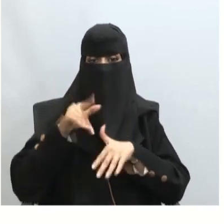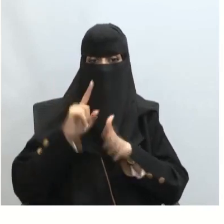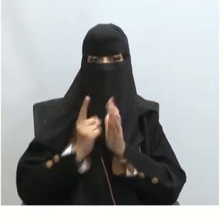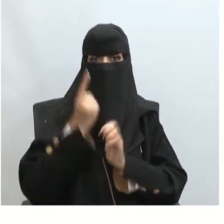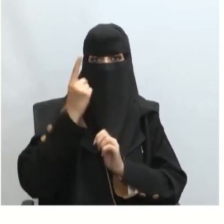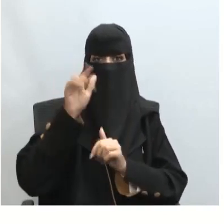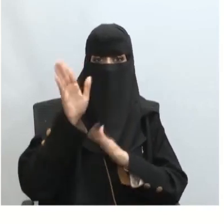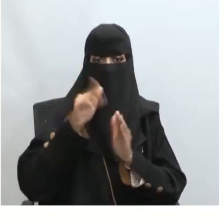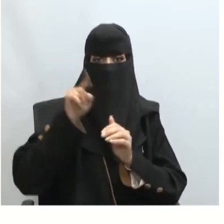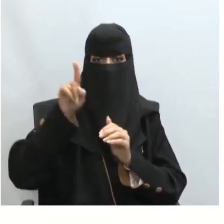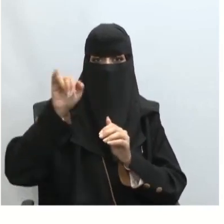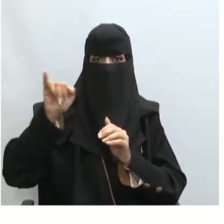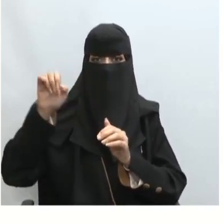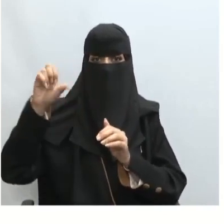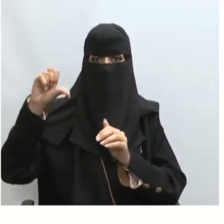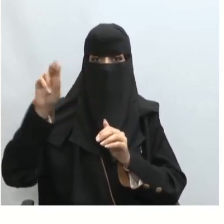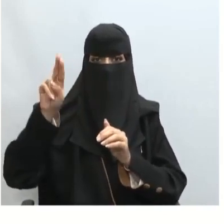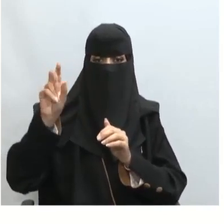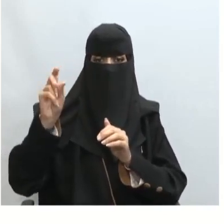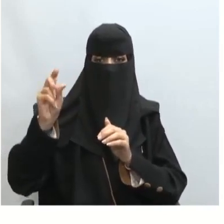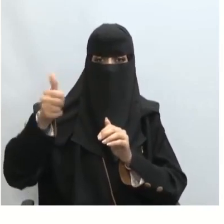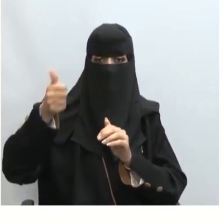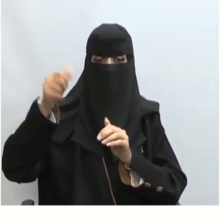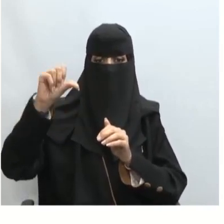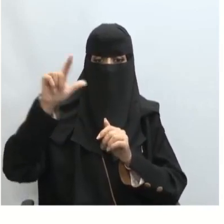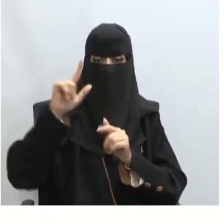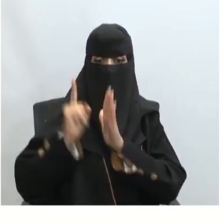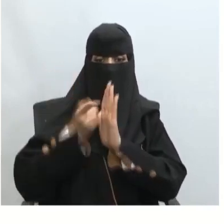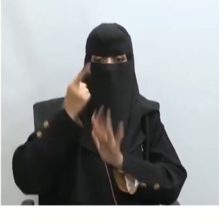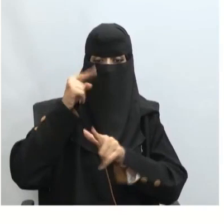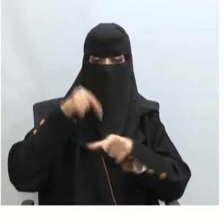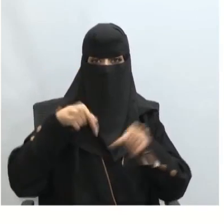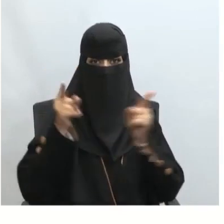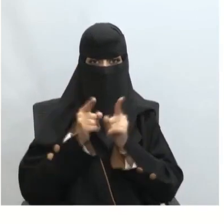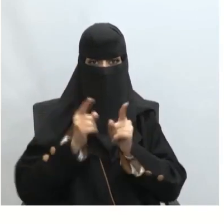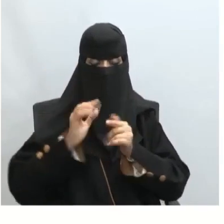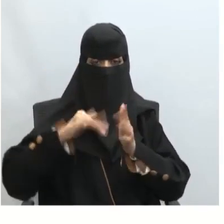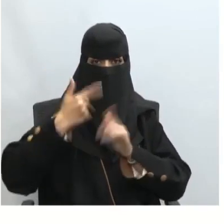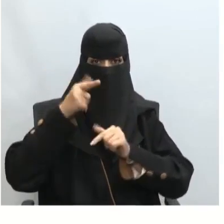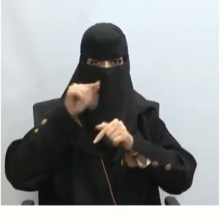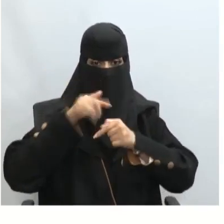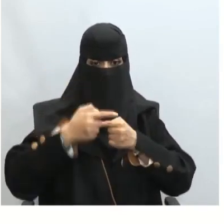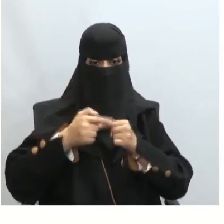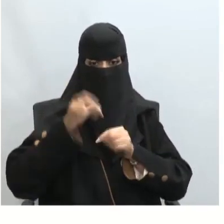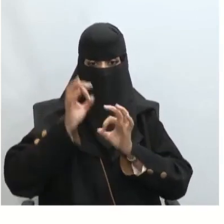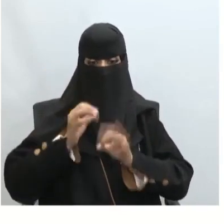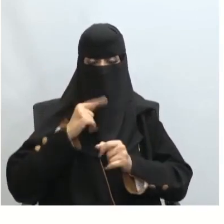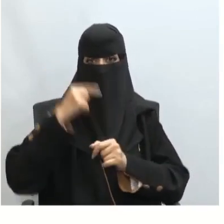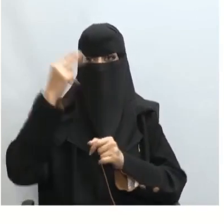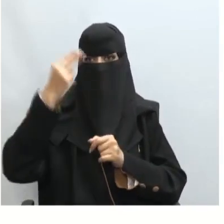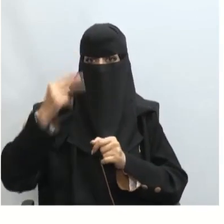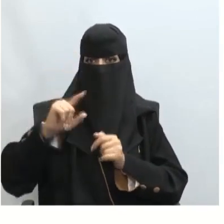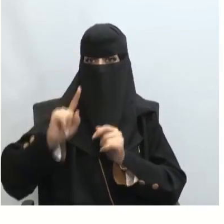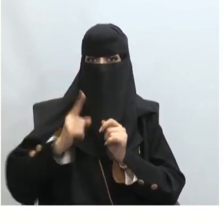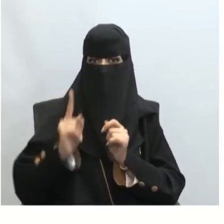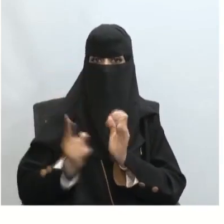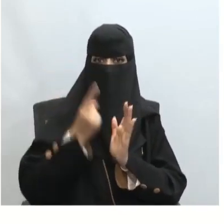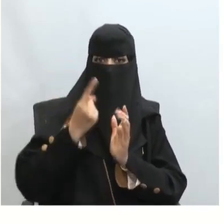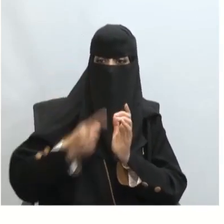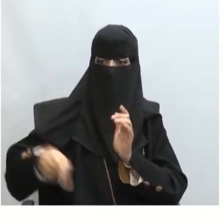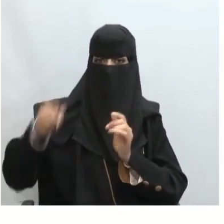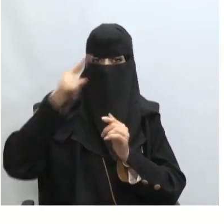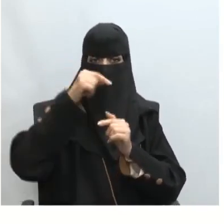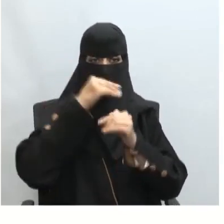واحد بيوتانول اولا لتحديد النواتج الفعليه ارسم اولا الصيغه